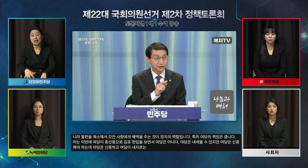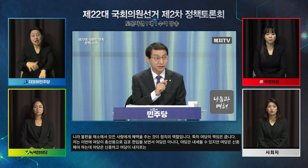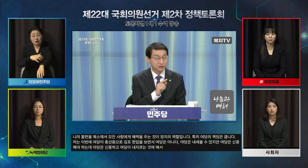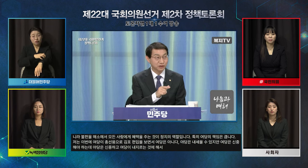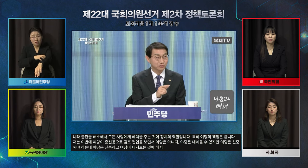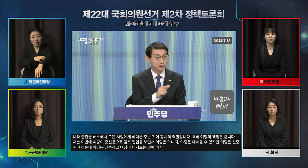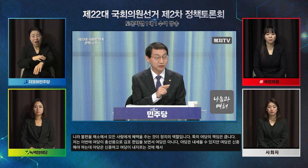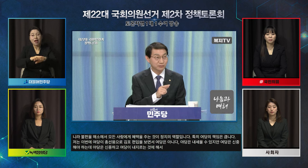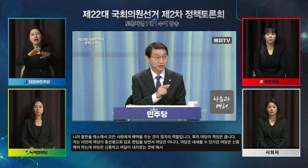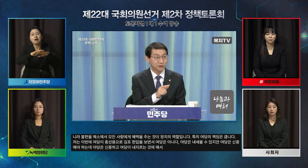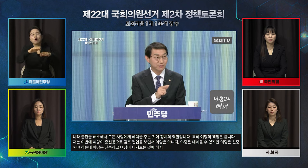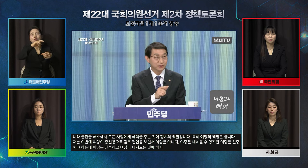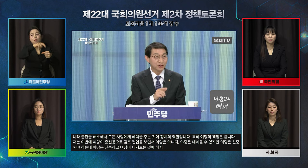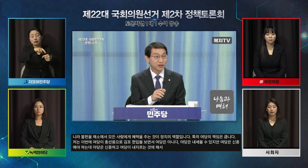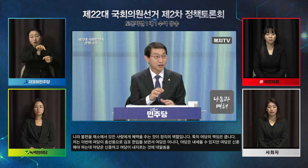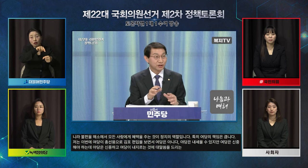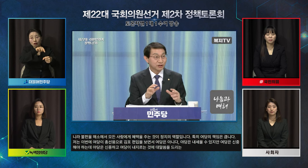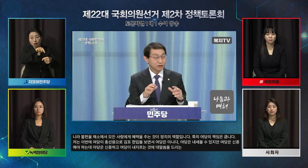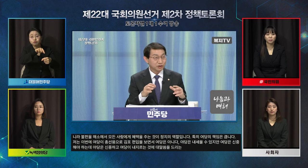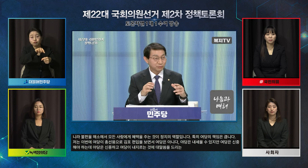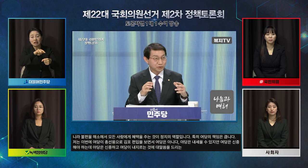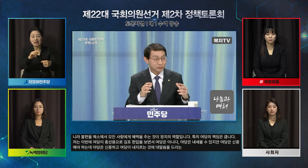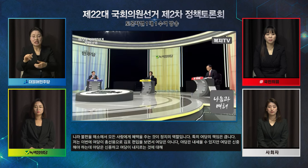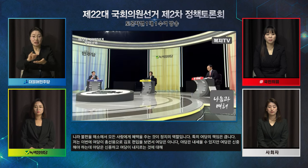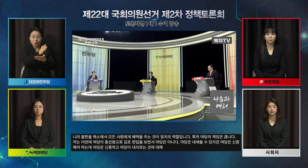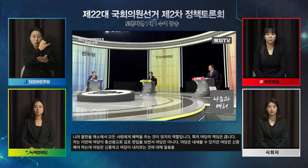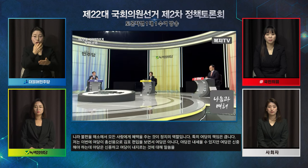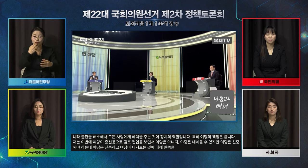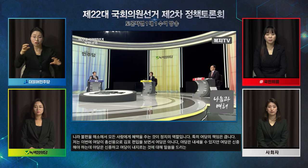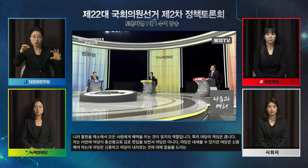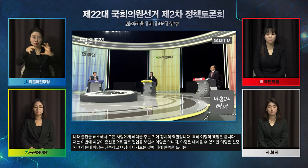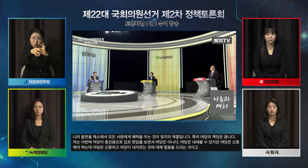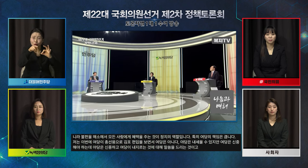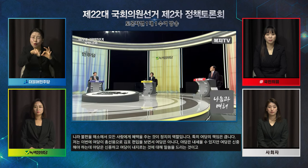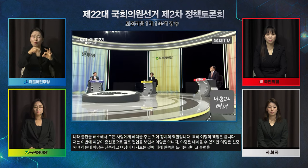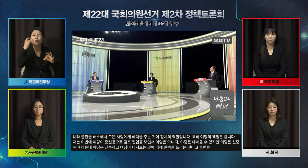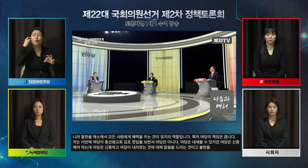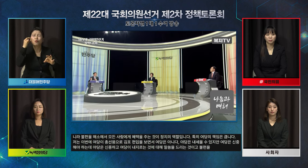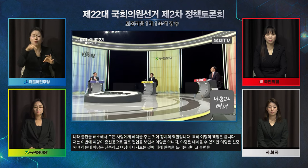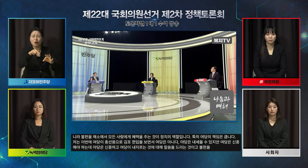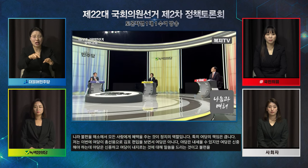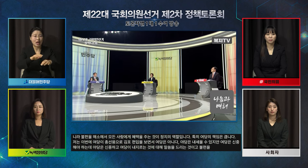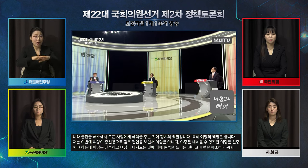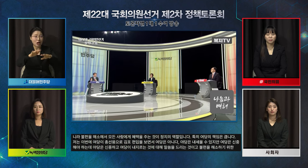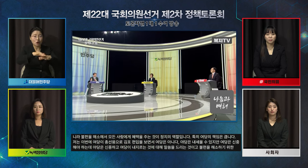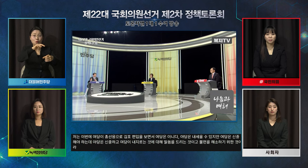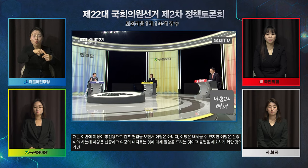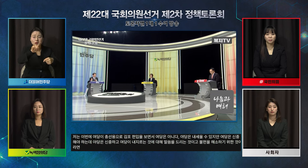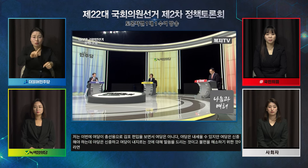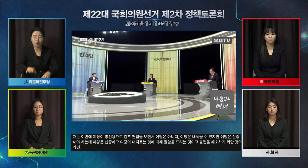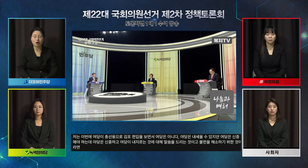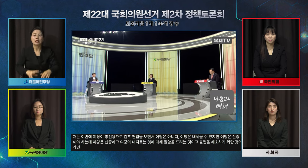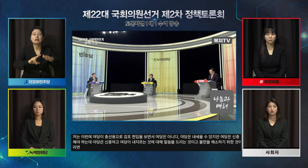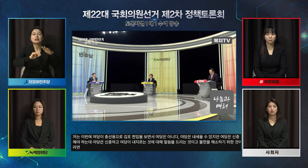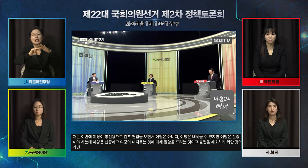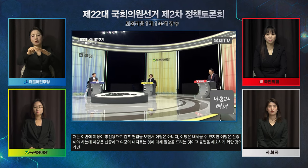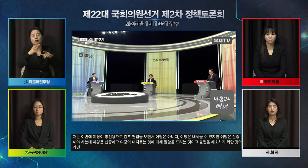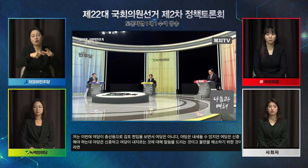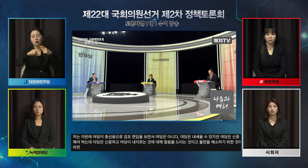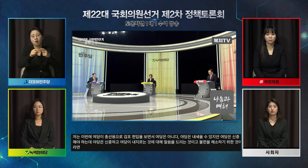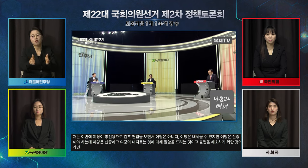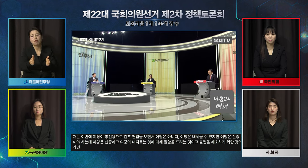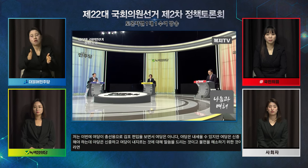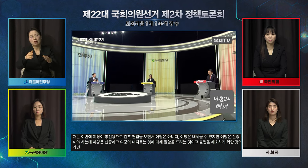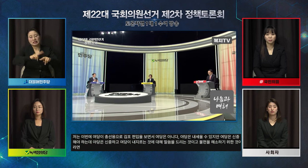불편을 해소하기 위해서라면 김포 시민들이 골드라인 지옥차라고 하면 전차를 연장해 주면 되는 거